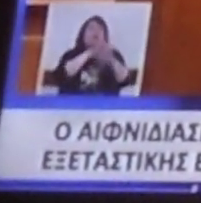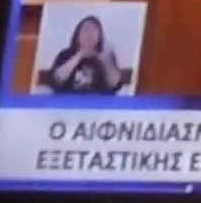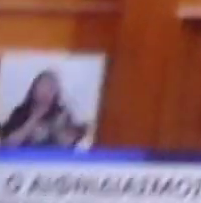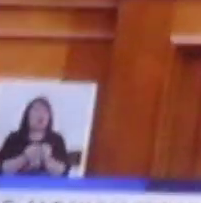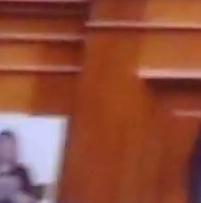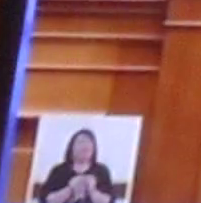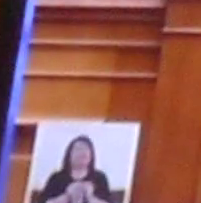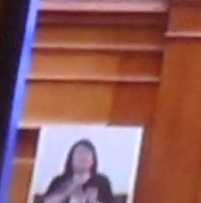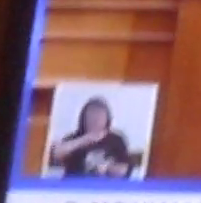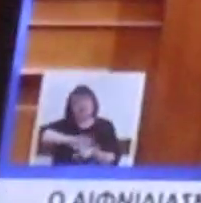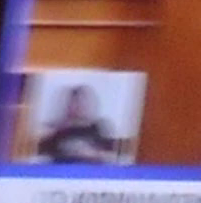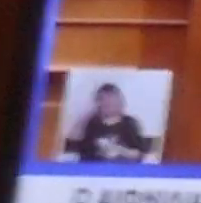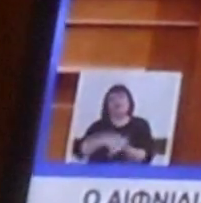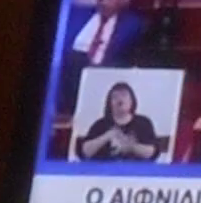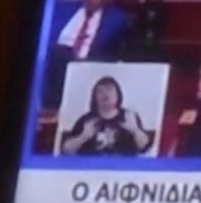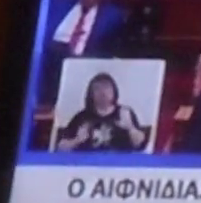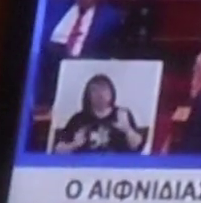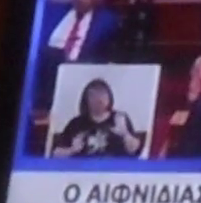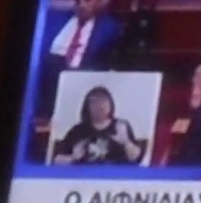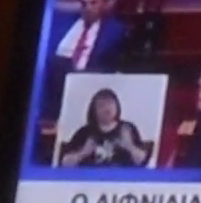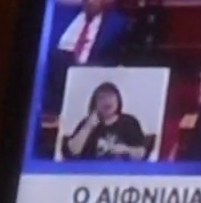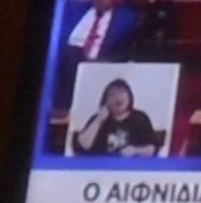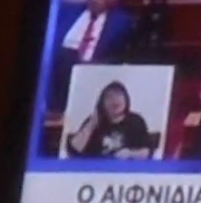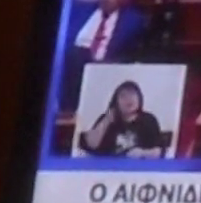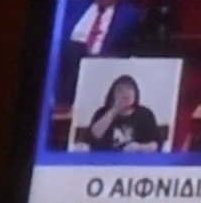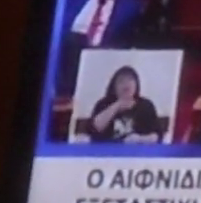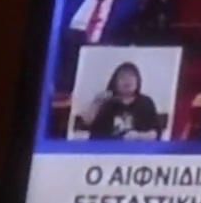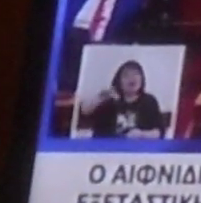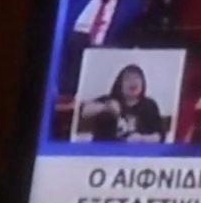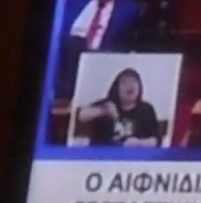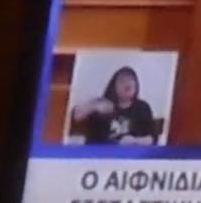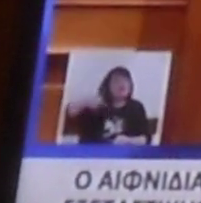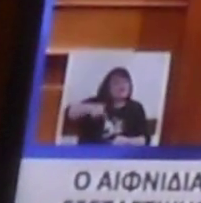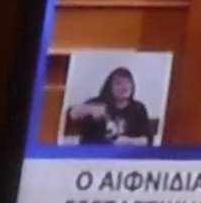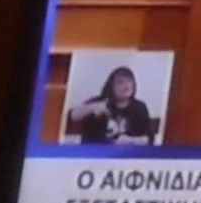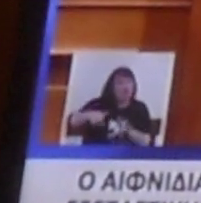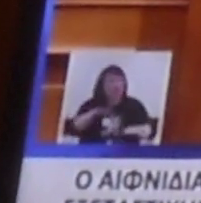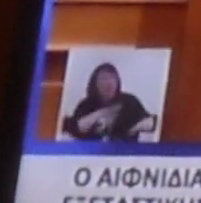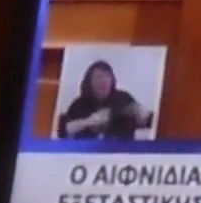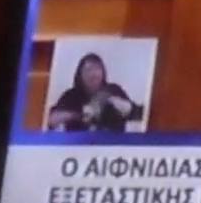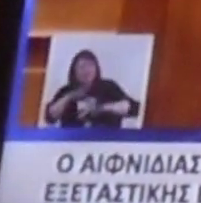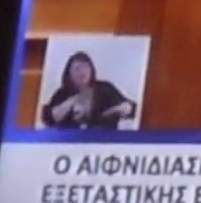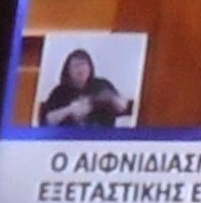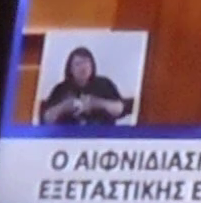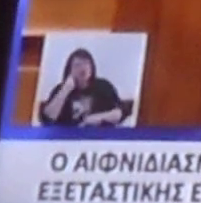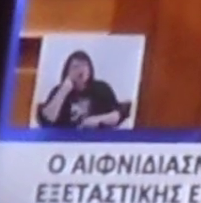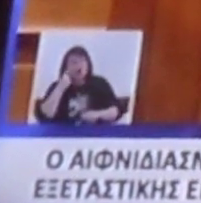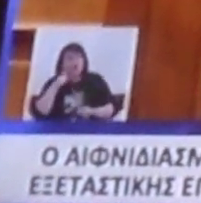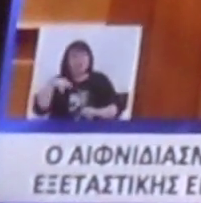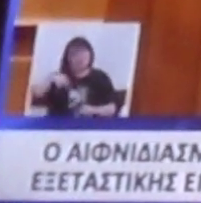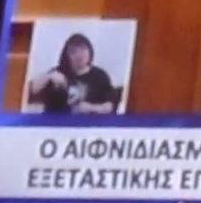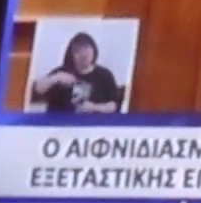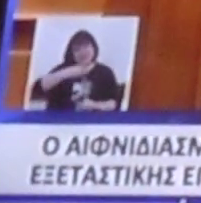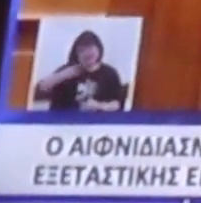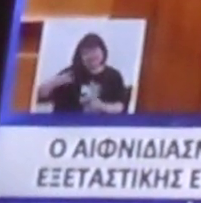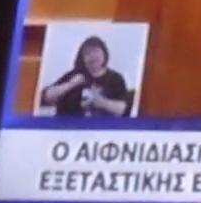μπερδευότανε και θα έλεγε κάτι άλλο. Και ακολούθως ένας άλλος που νομίζει ότι το πολιτικό του ύψος είναι ίσο με τον